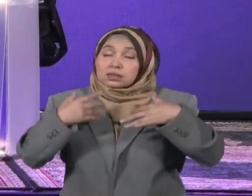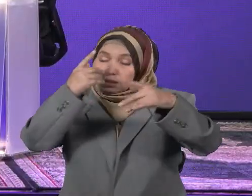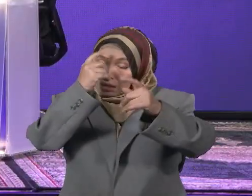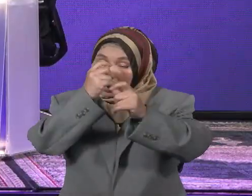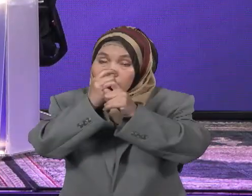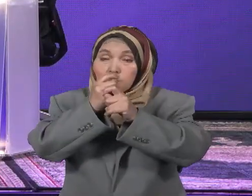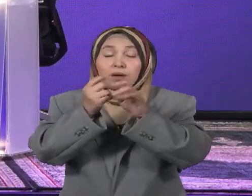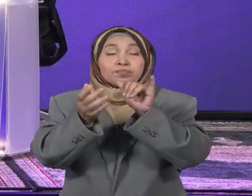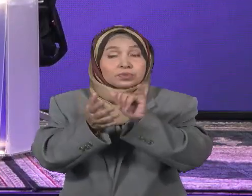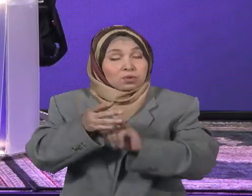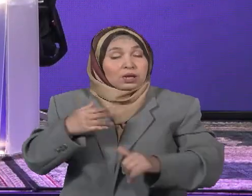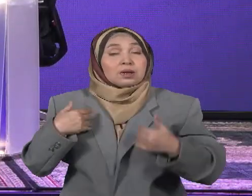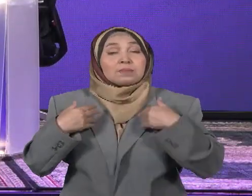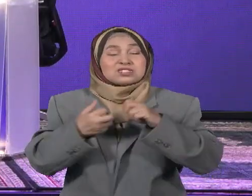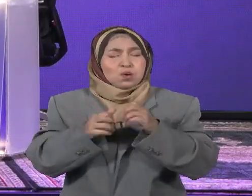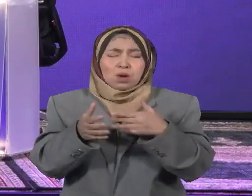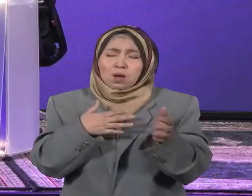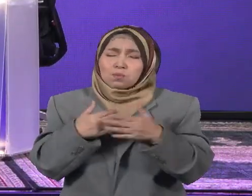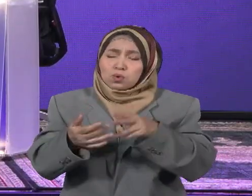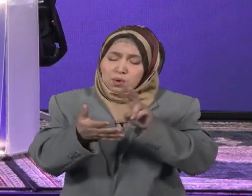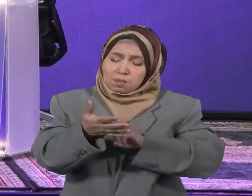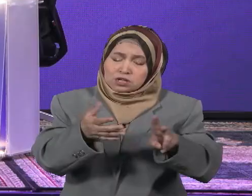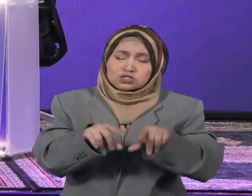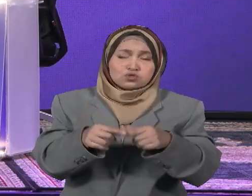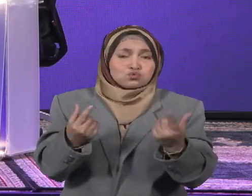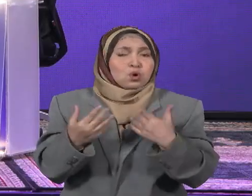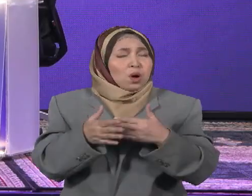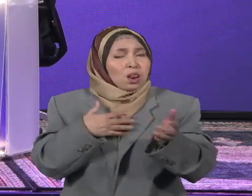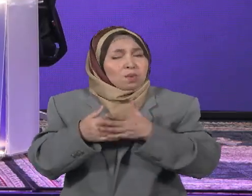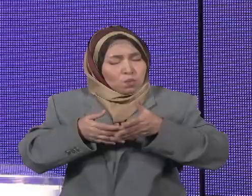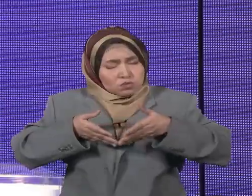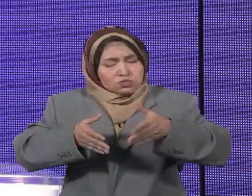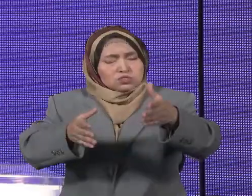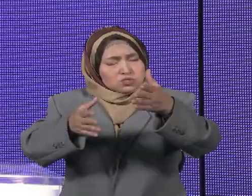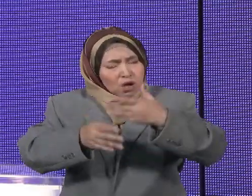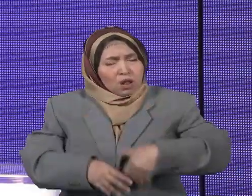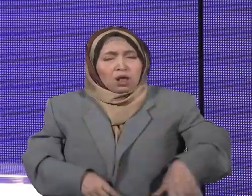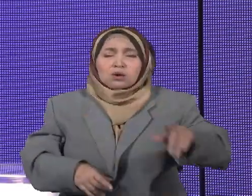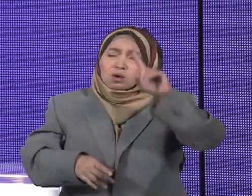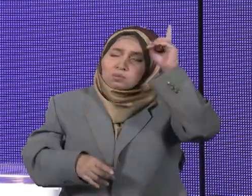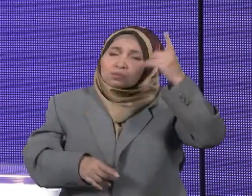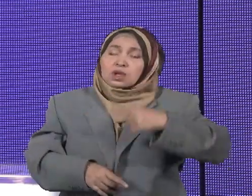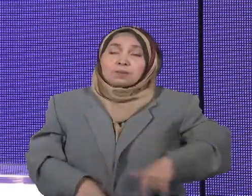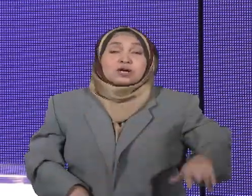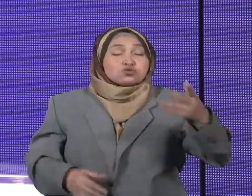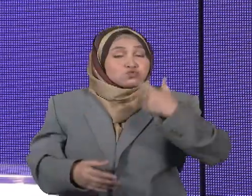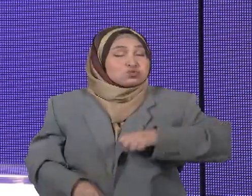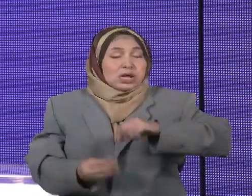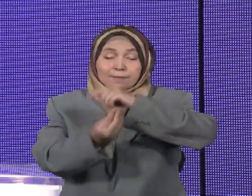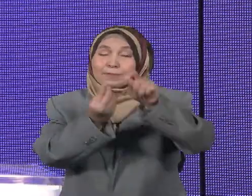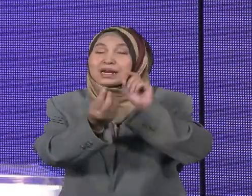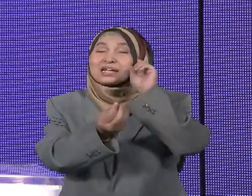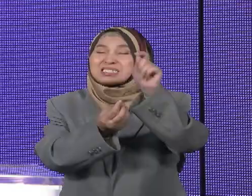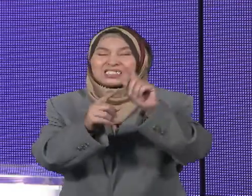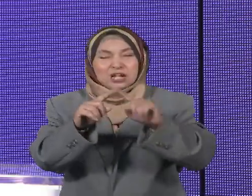Ya, jadi maksudnya walaupun baca Quran, walaupun berjihad, walaupun berhaji, ya, pak haji, mak hajah, tapi masih lagi